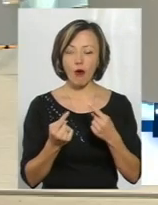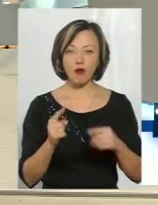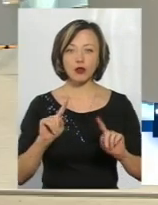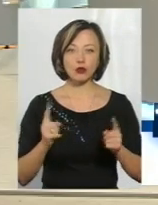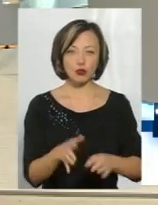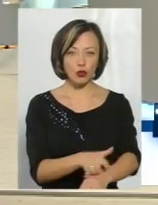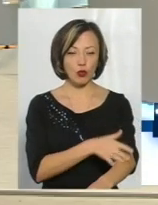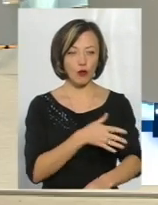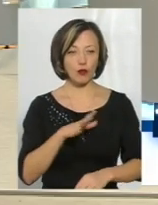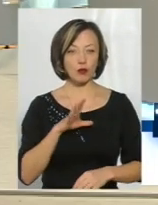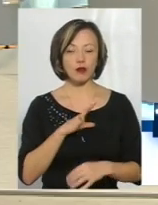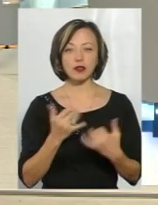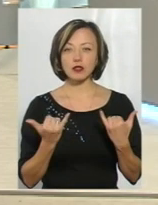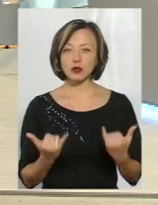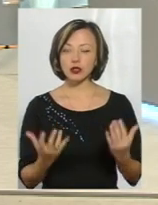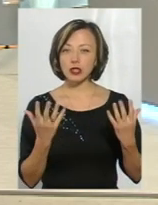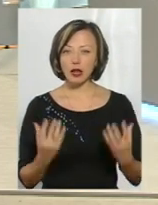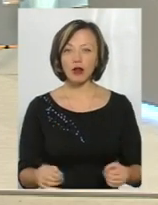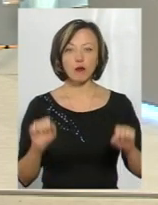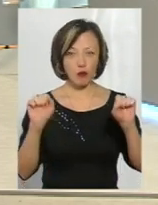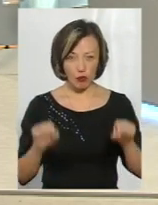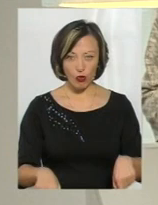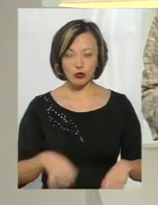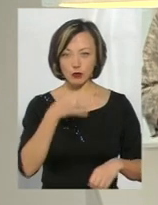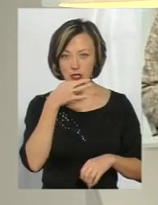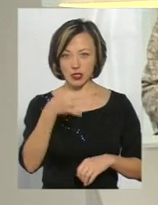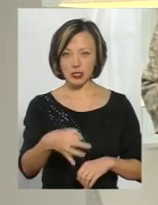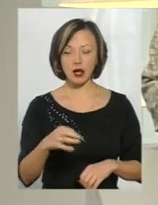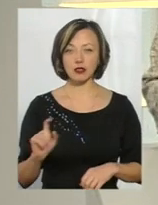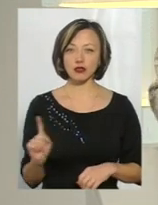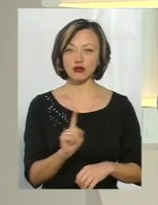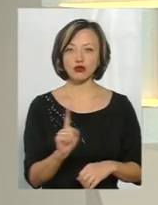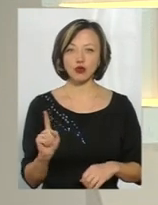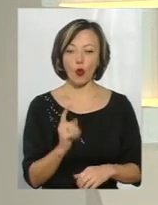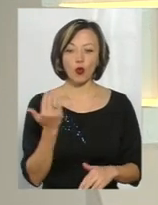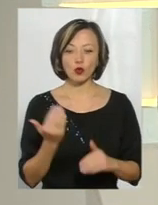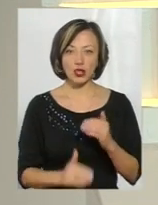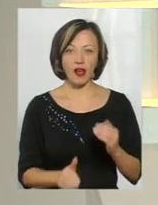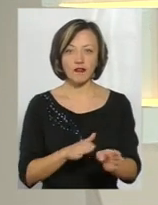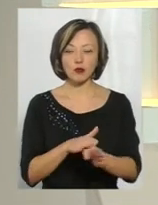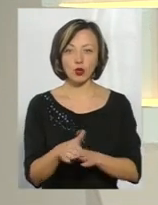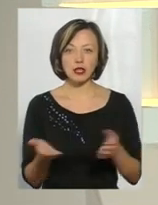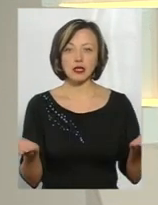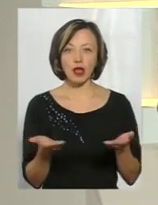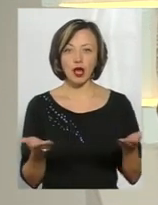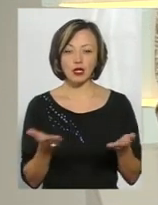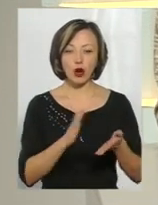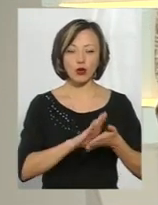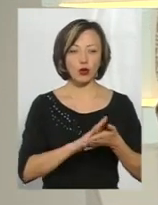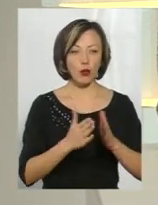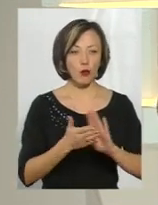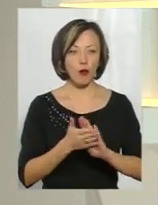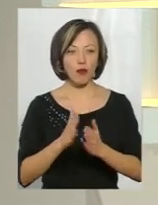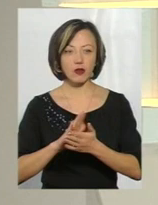довго. На сьогоднішній момент, чи можемо ми сказати, що, власне, вже відбулися якісь домовленості